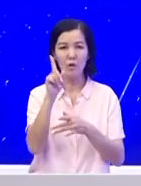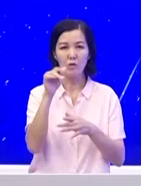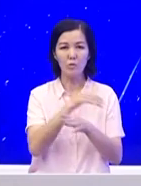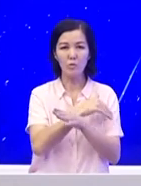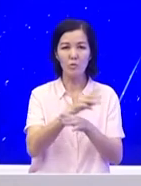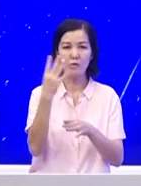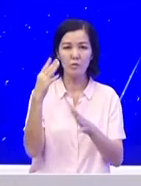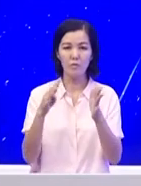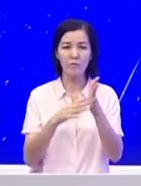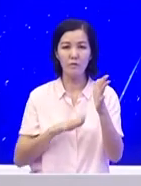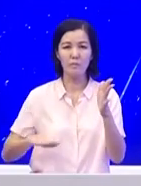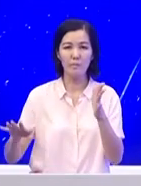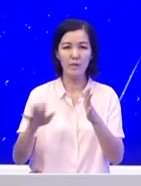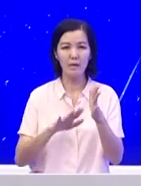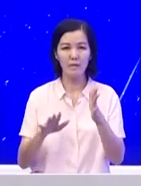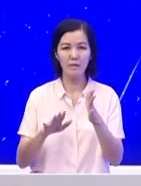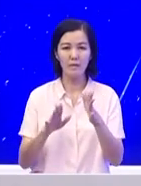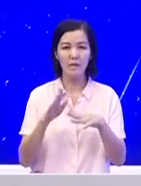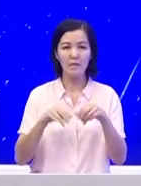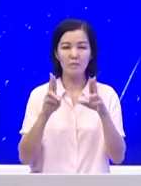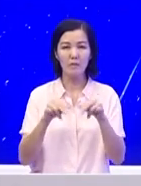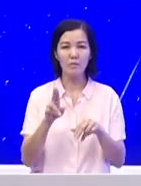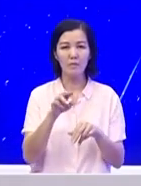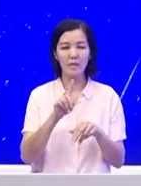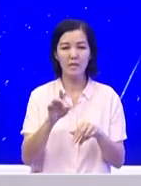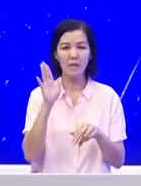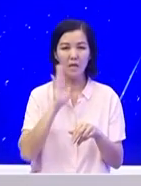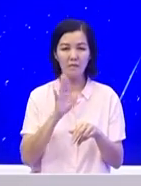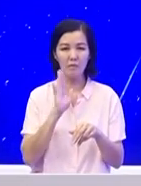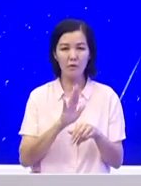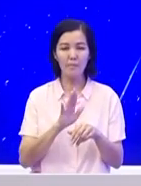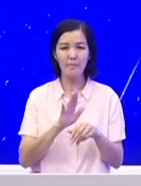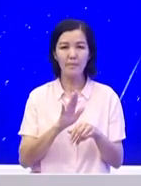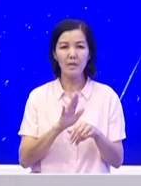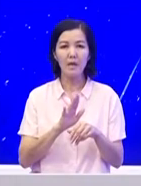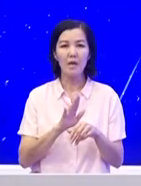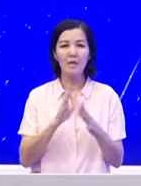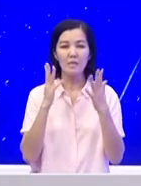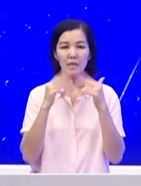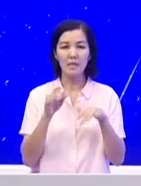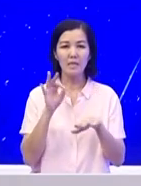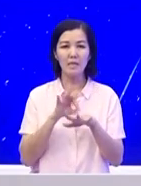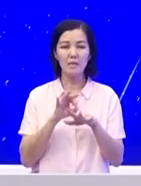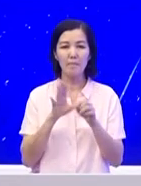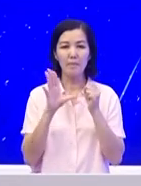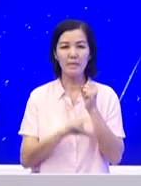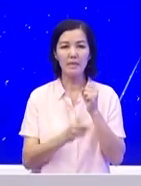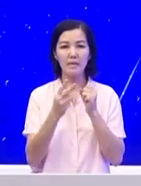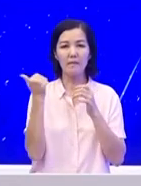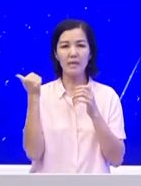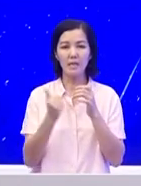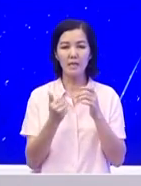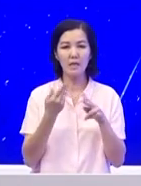территорий попали под обработку специальным дезраствором. Причина объяснима. Кривая статистика заболеваемости за последние две недели